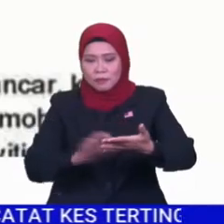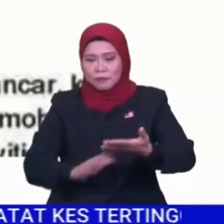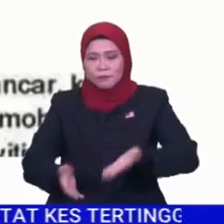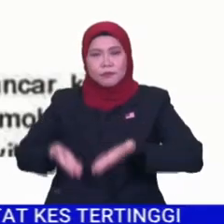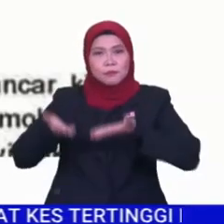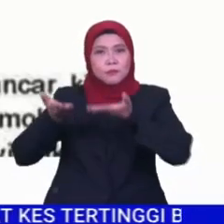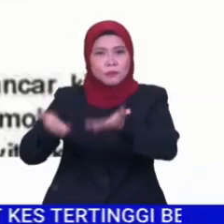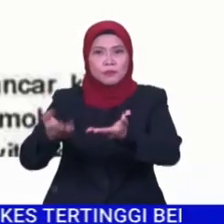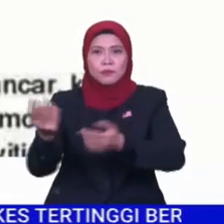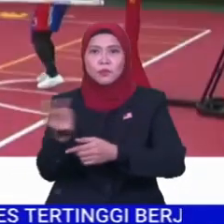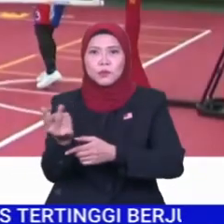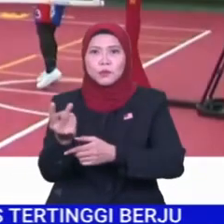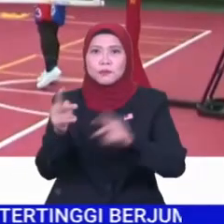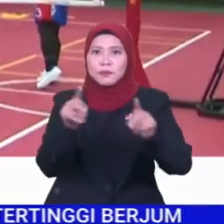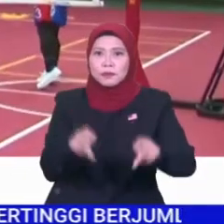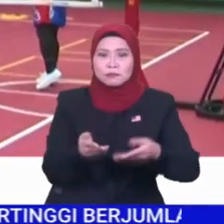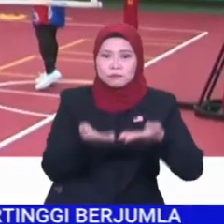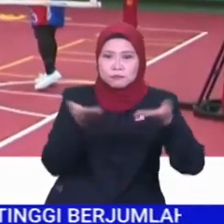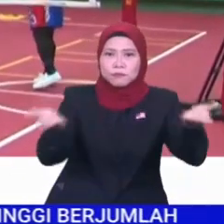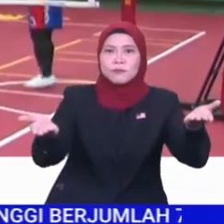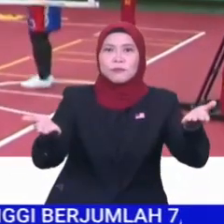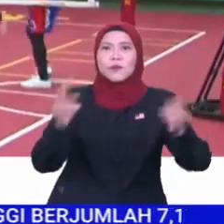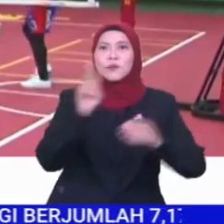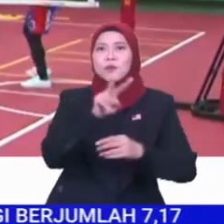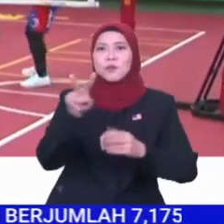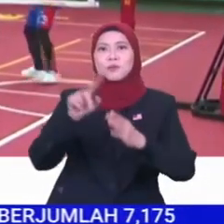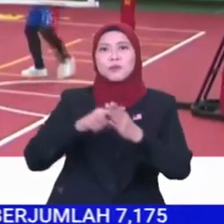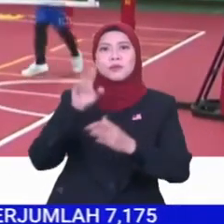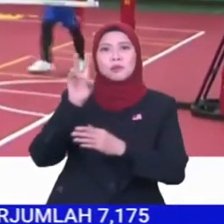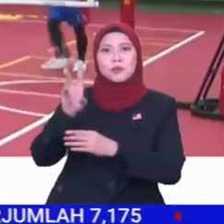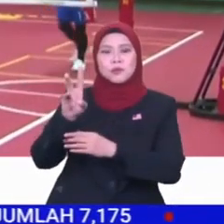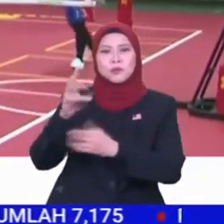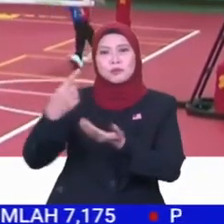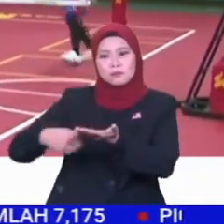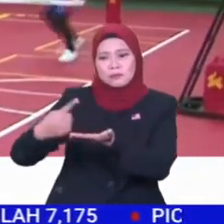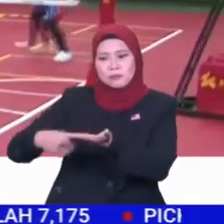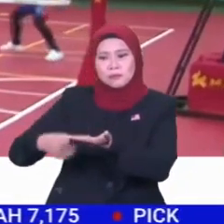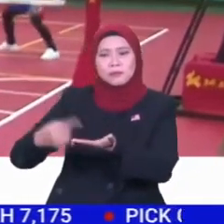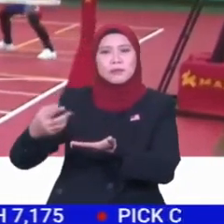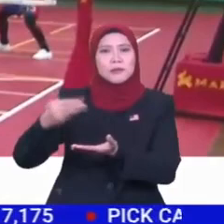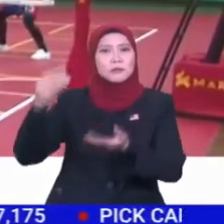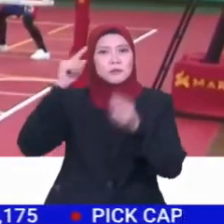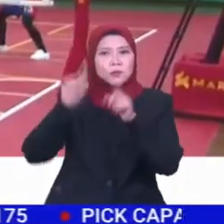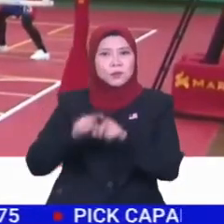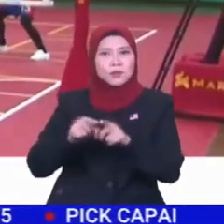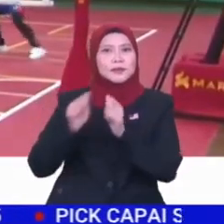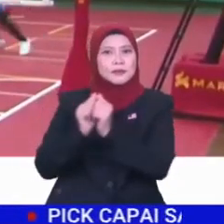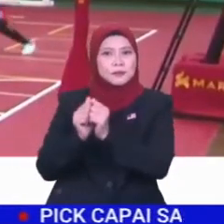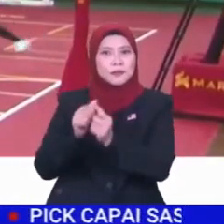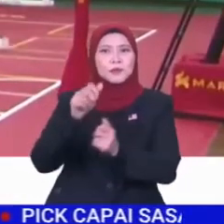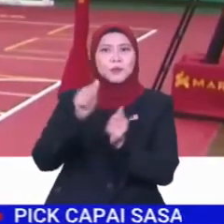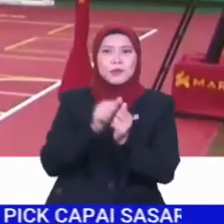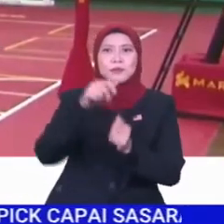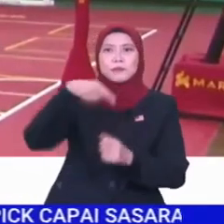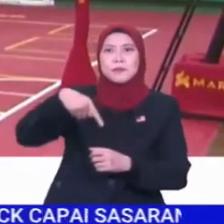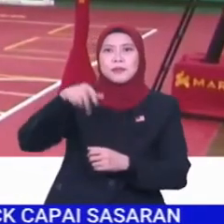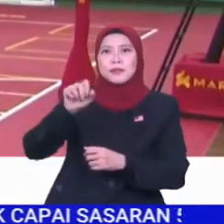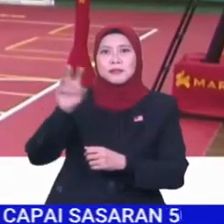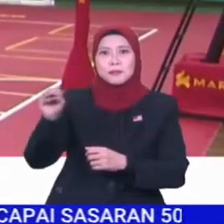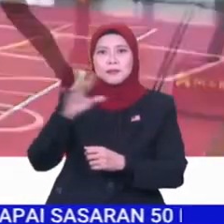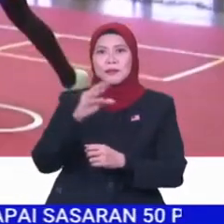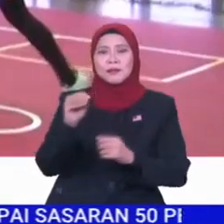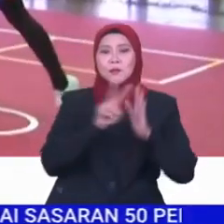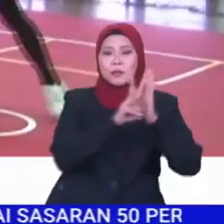dikemukakan kepada kedua-dua pihak pada 22 Julai lalu selepas hasil pembincangan dan persetujuan bersama PSM dan